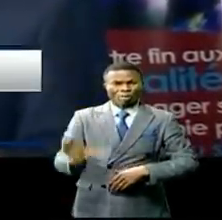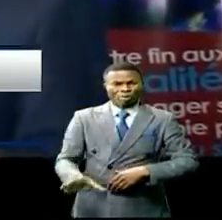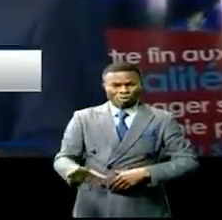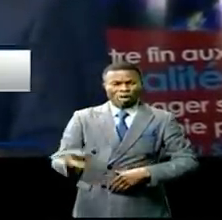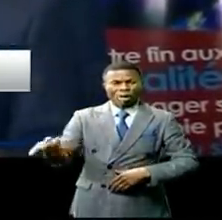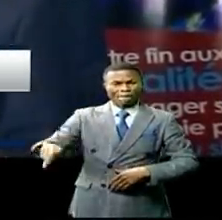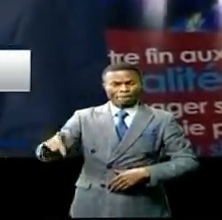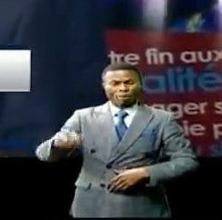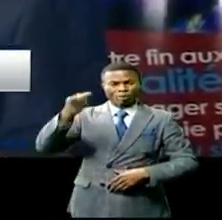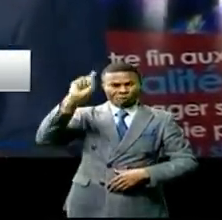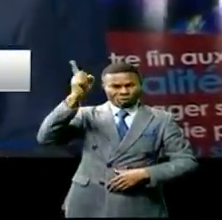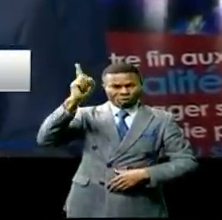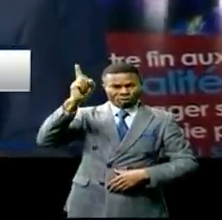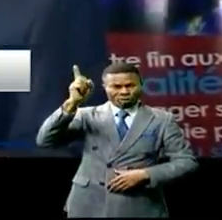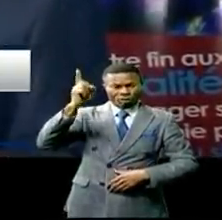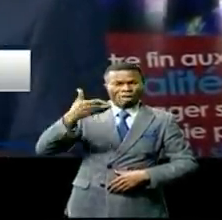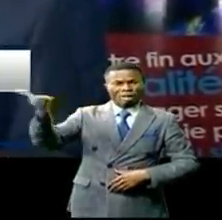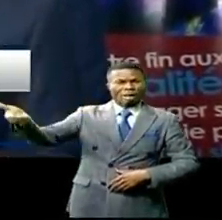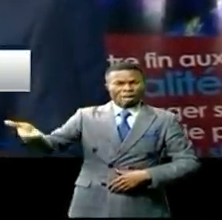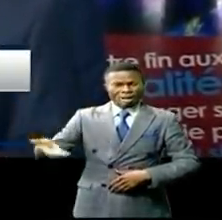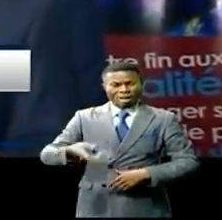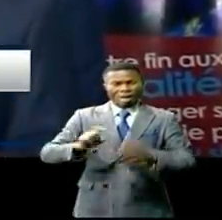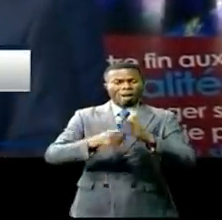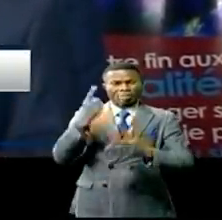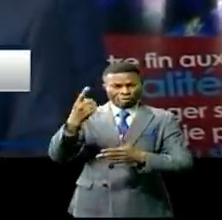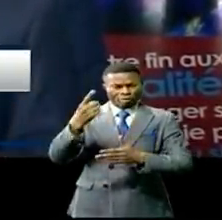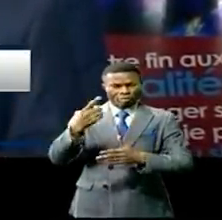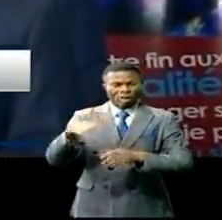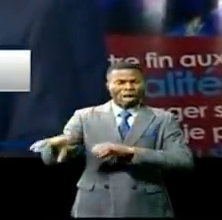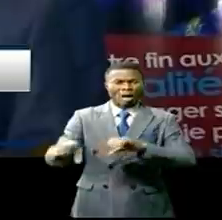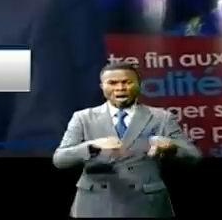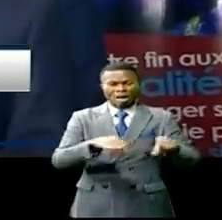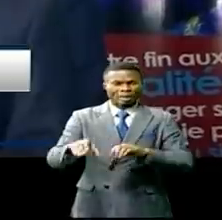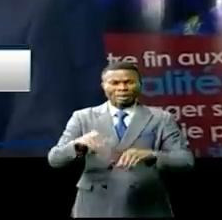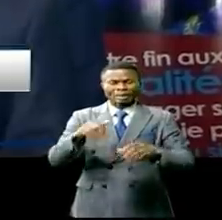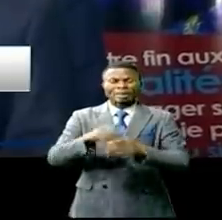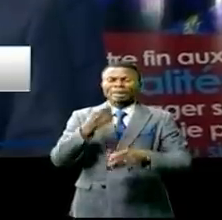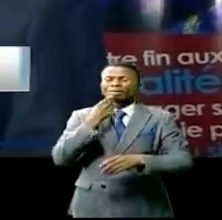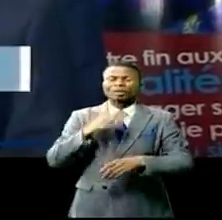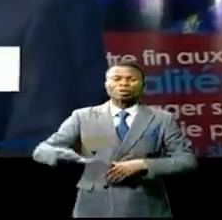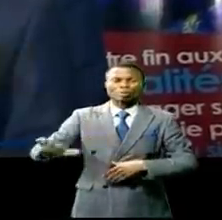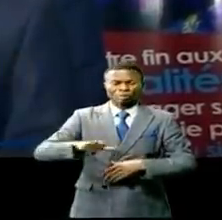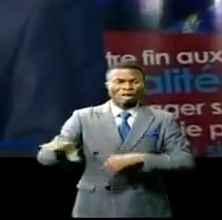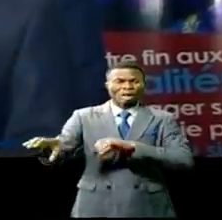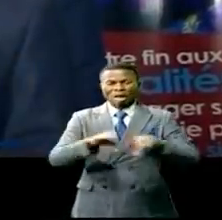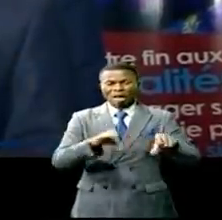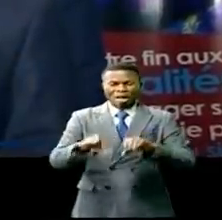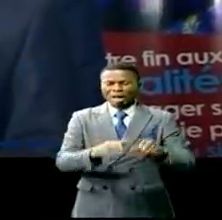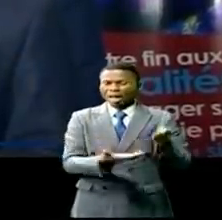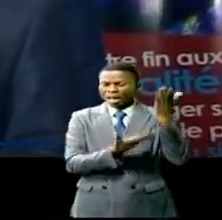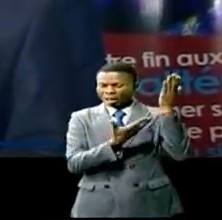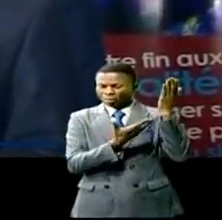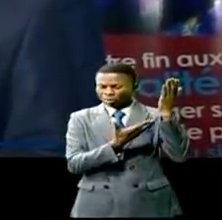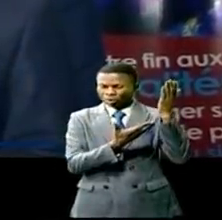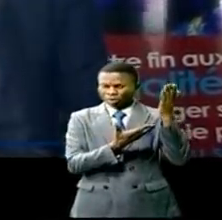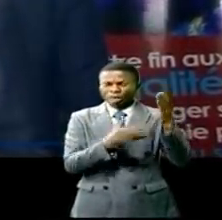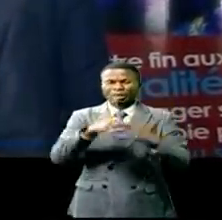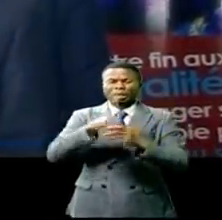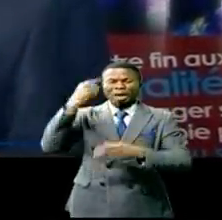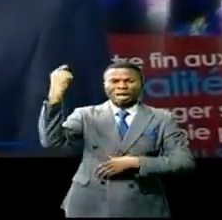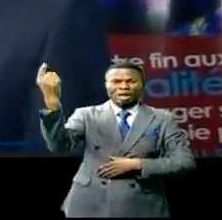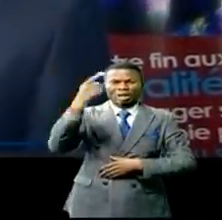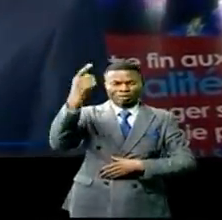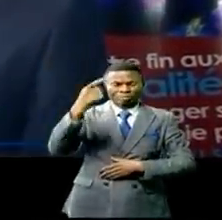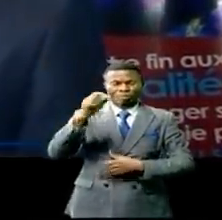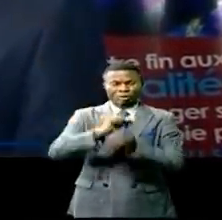correspondait va l'accueillir pour la toute première fois dans l'histoire de notre nation cette activité et autre portée mondiale à ce